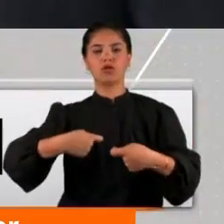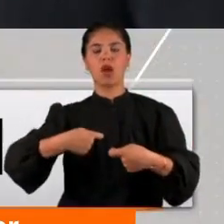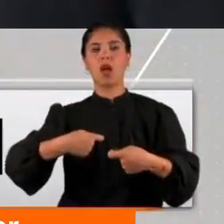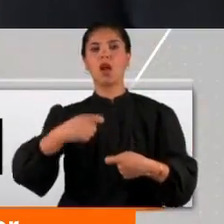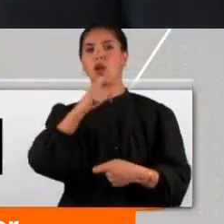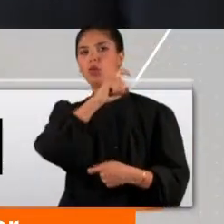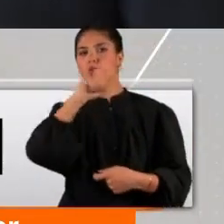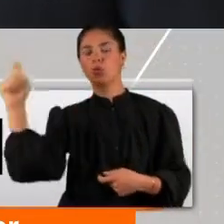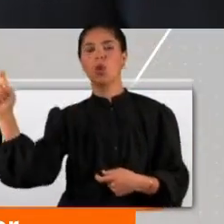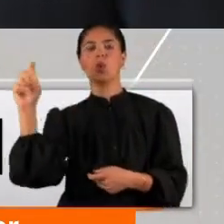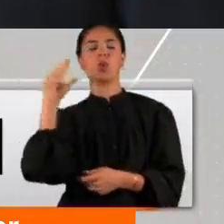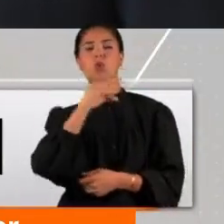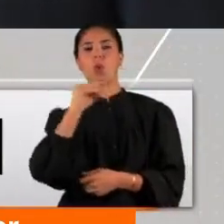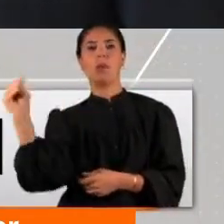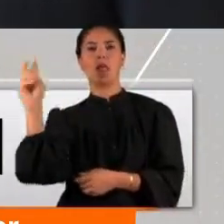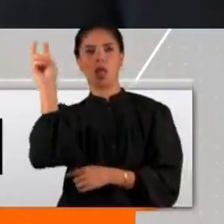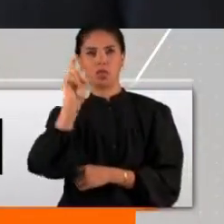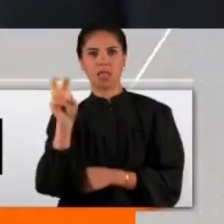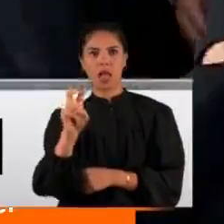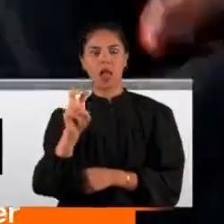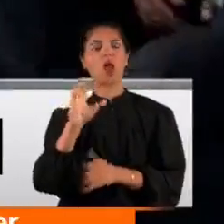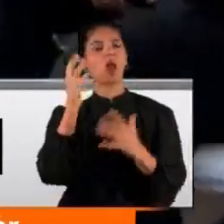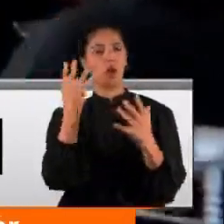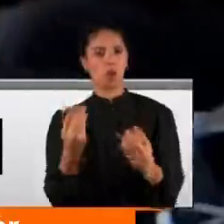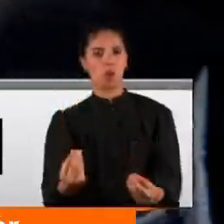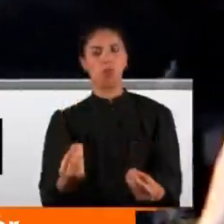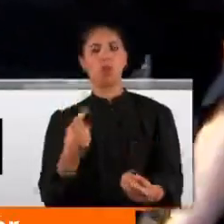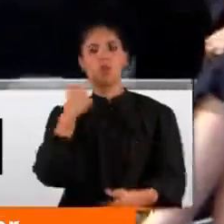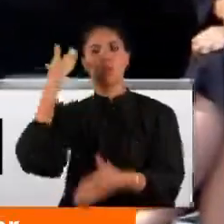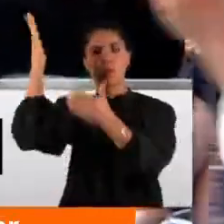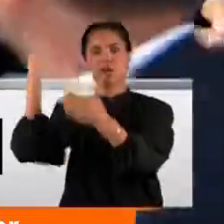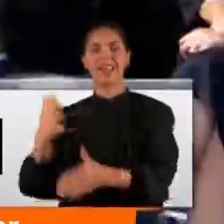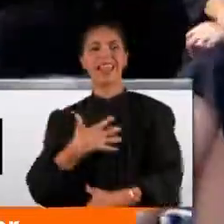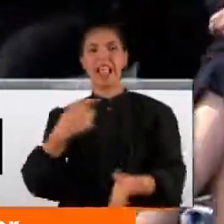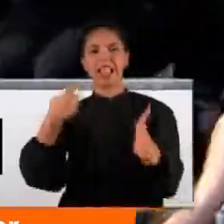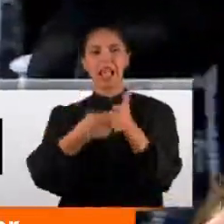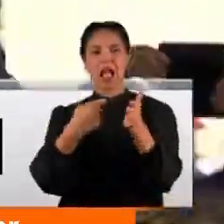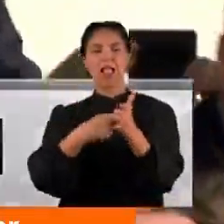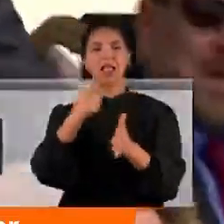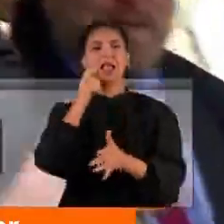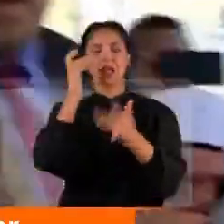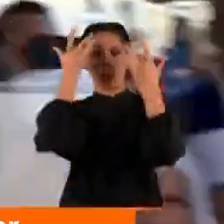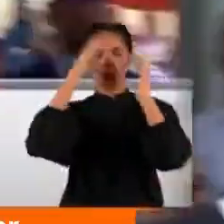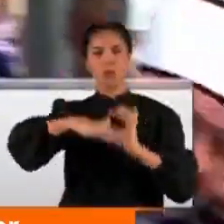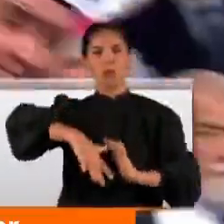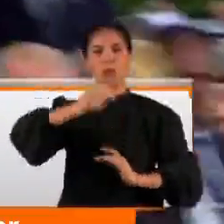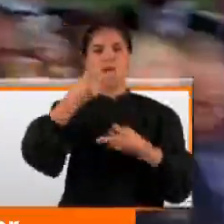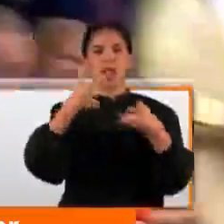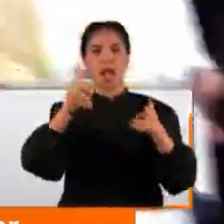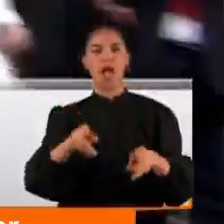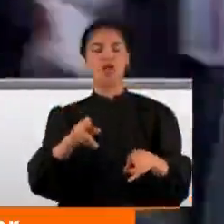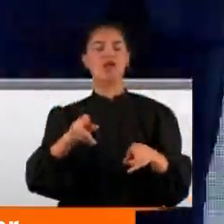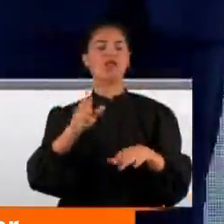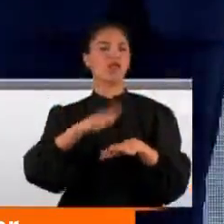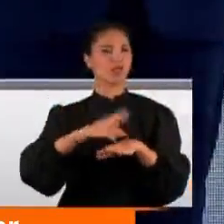900 milyon doları yakaladı Erdoğan kendi adının verildiği İslam Kültür Merkezi'nin açılışını